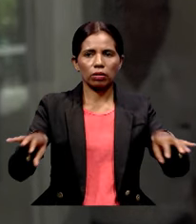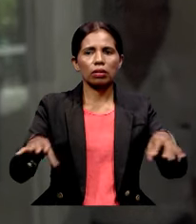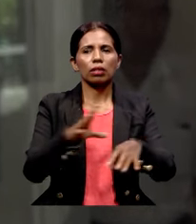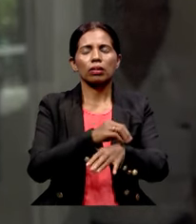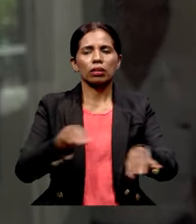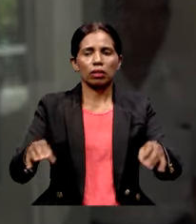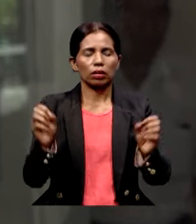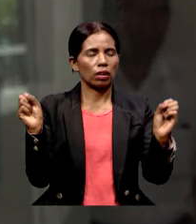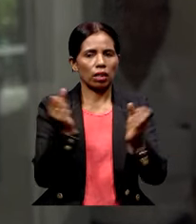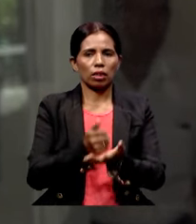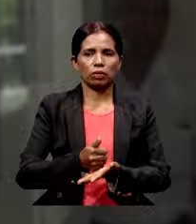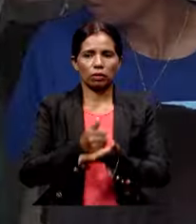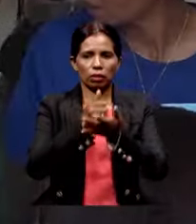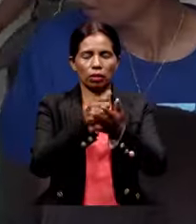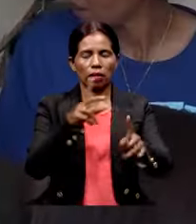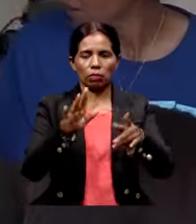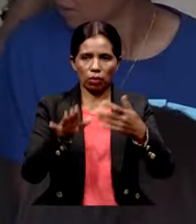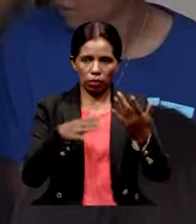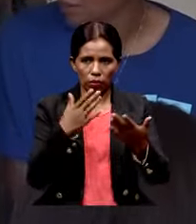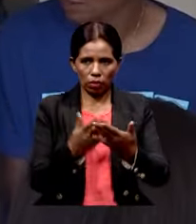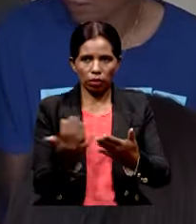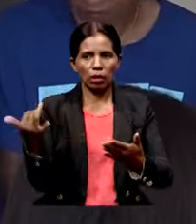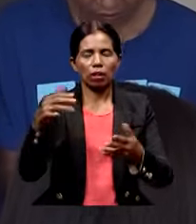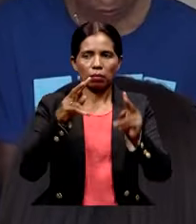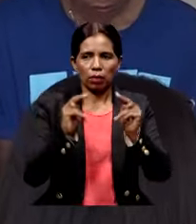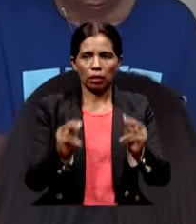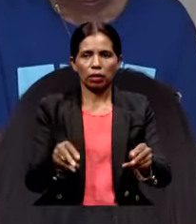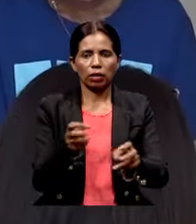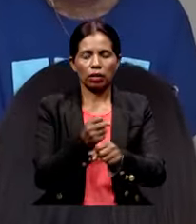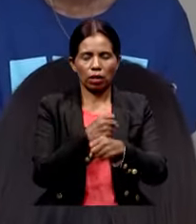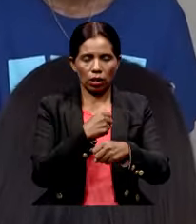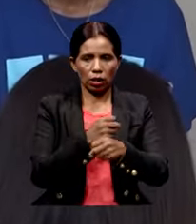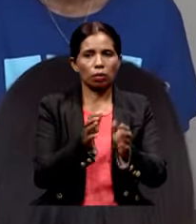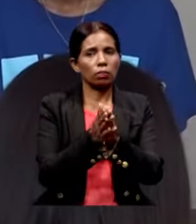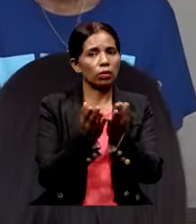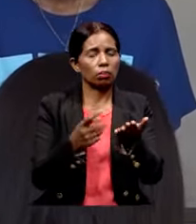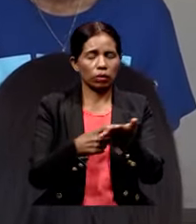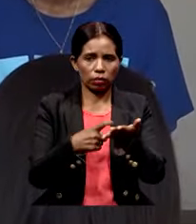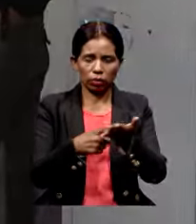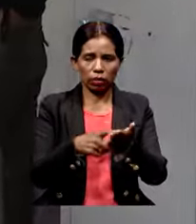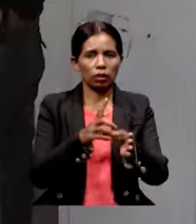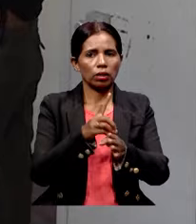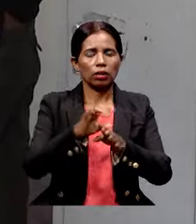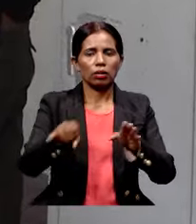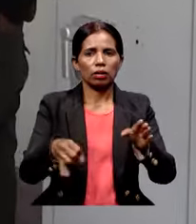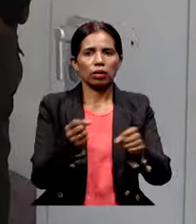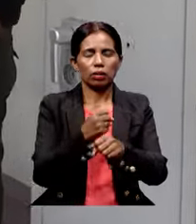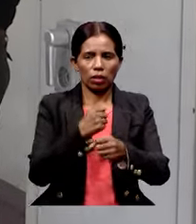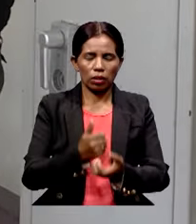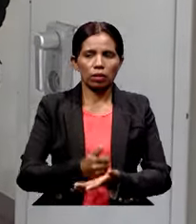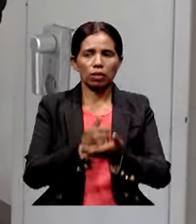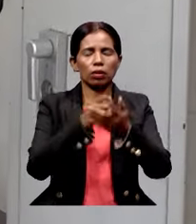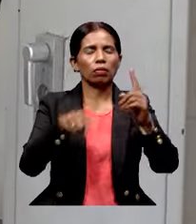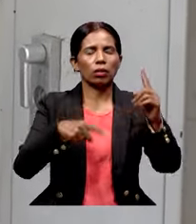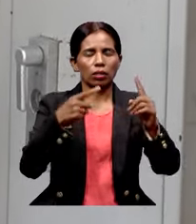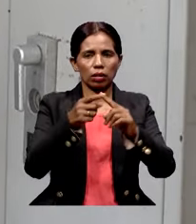Notariado sila halu atendimento basi dadaun sira nebe mak persija atu halu pasaporte no Direksi Jeral sei halu fali atendimento banghira